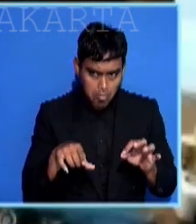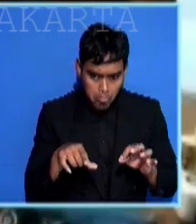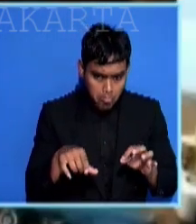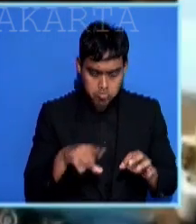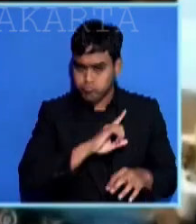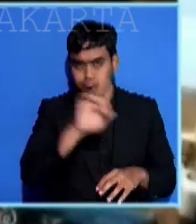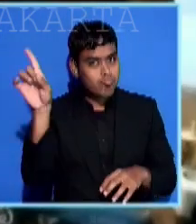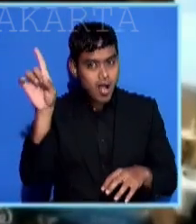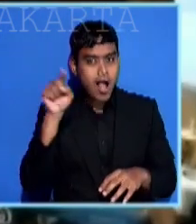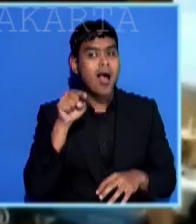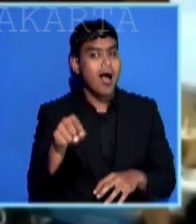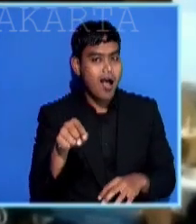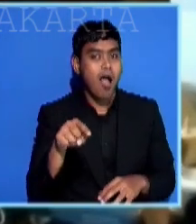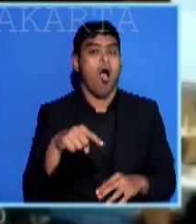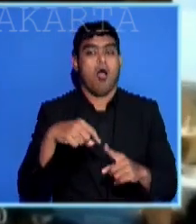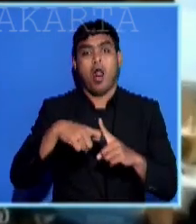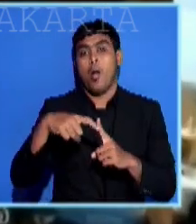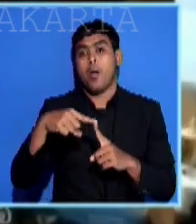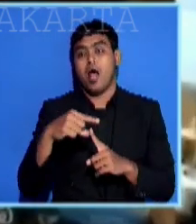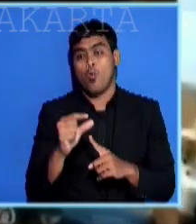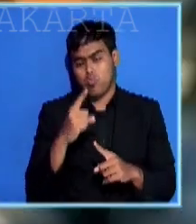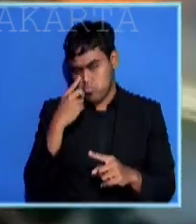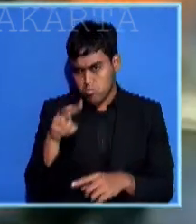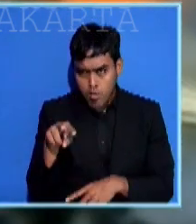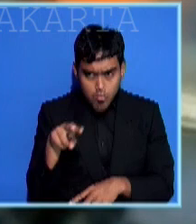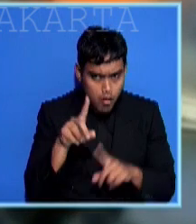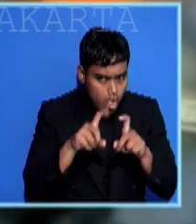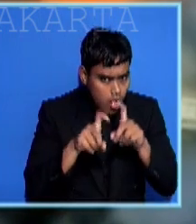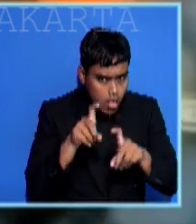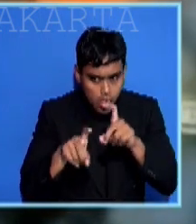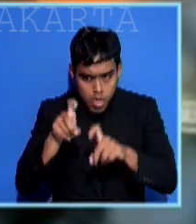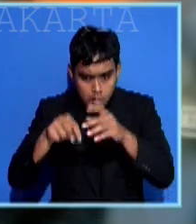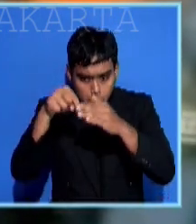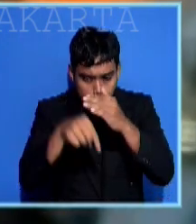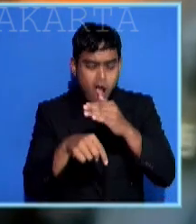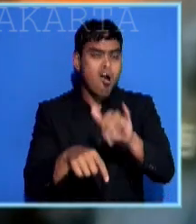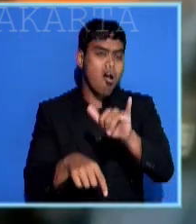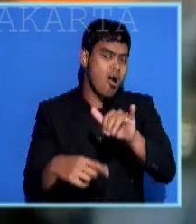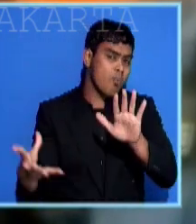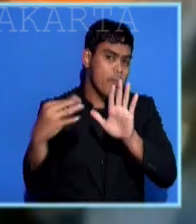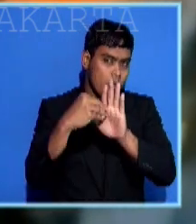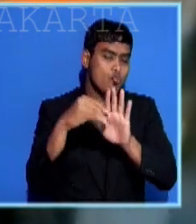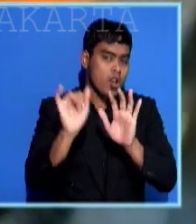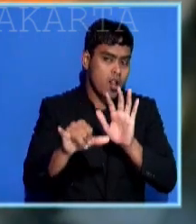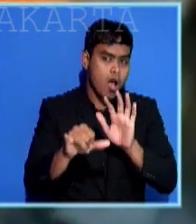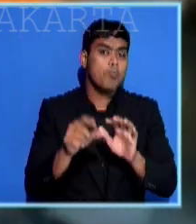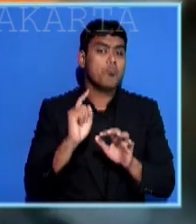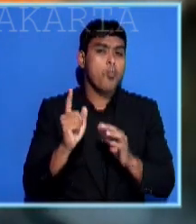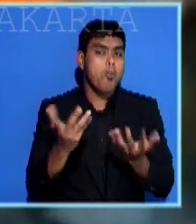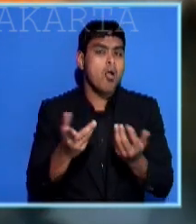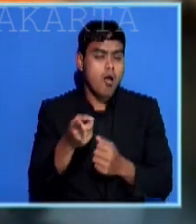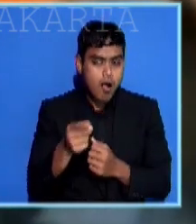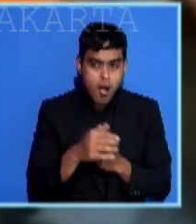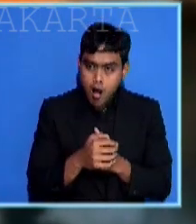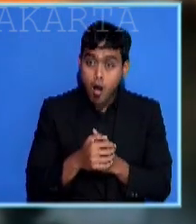temuannya KPU sehingga akan segera ditindak lanjut PSU di 21 TPS tersebut karena berbagai masalah di antaranya ada